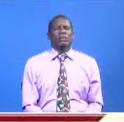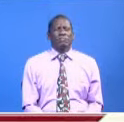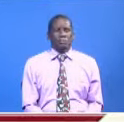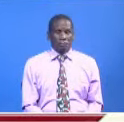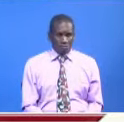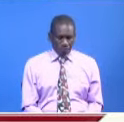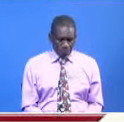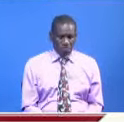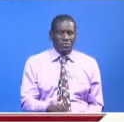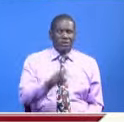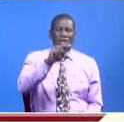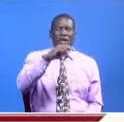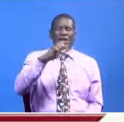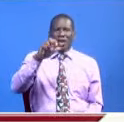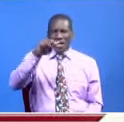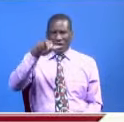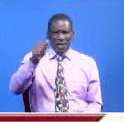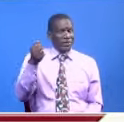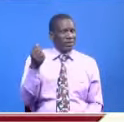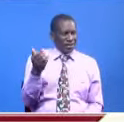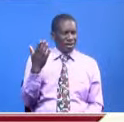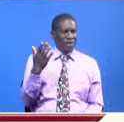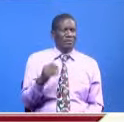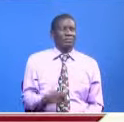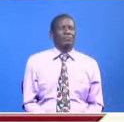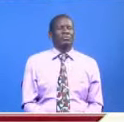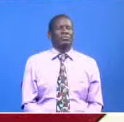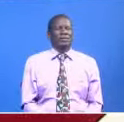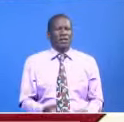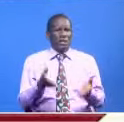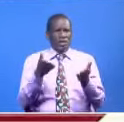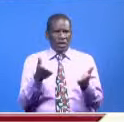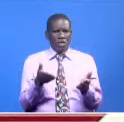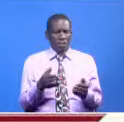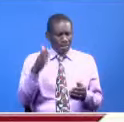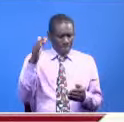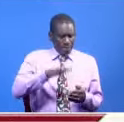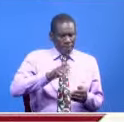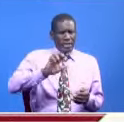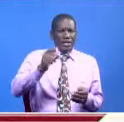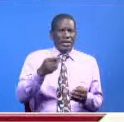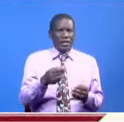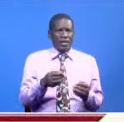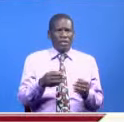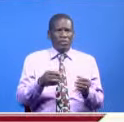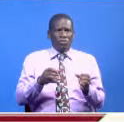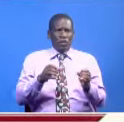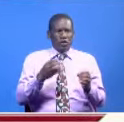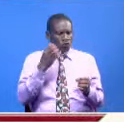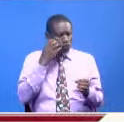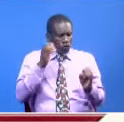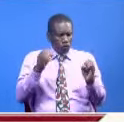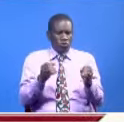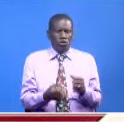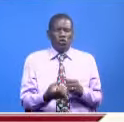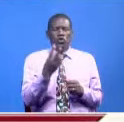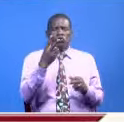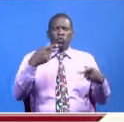Ngana mwenyewe huyu anang'aa kule Washington. Mtazamaji, sasa turudi hapa nchini, na kwa taarifa ya tanzia ni kwamba watu